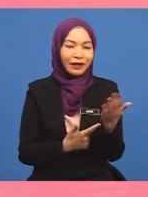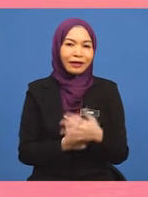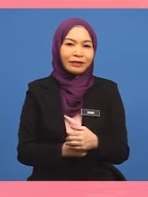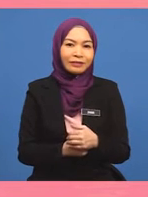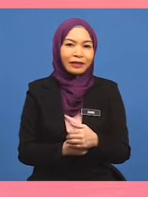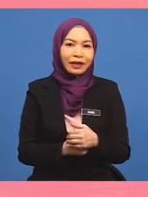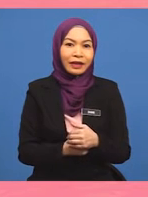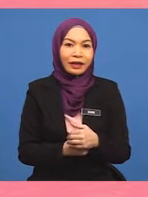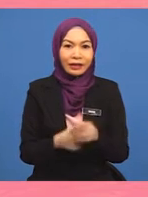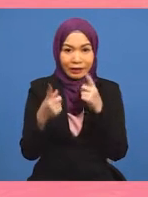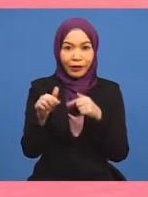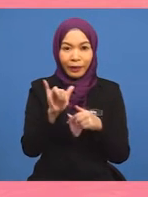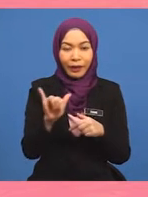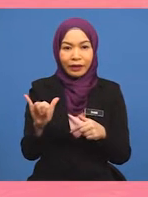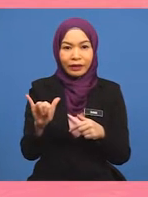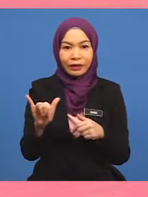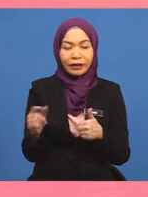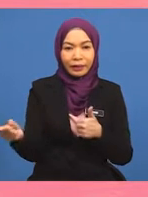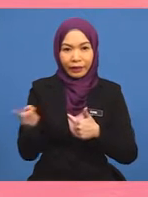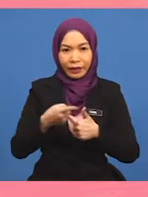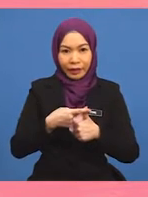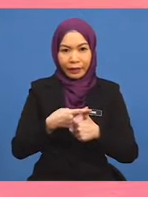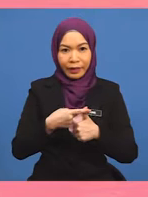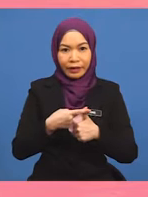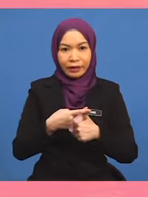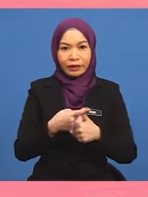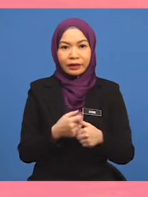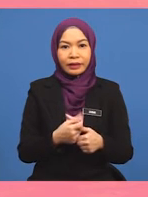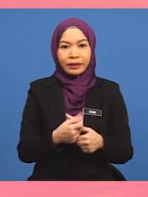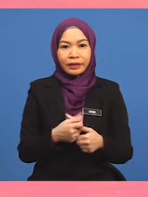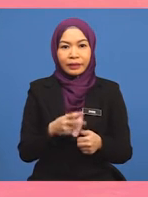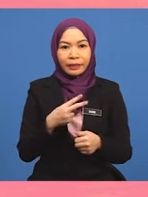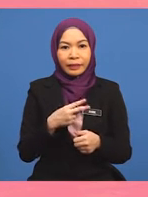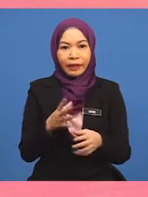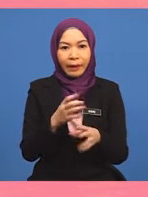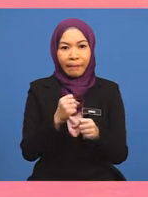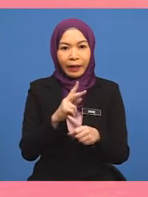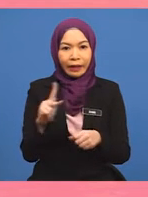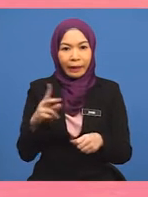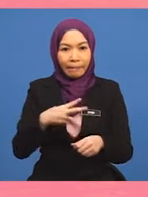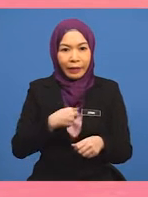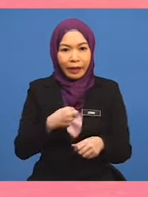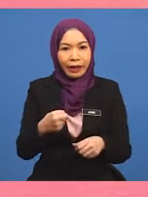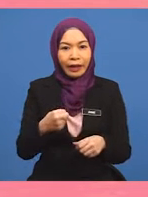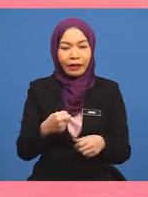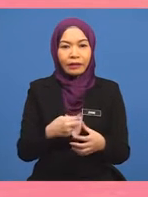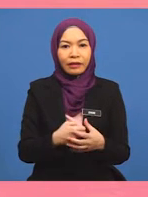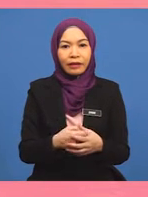Jawapannya ialah yang pertama, menarik perhatian pelanggan.